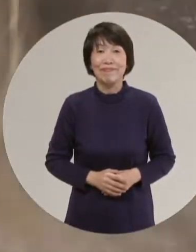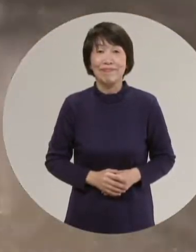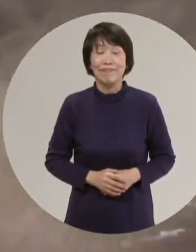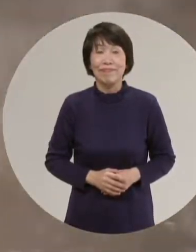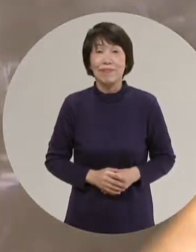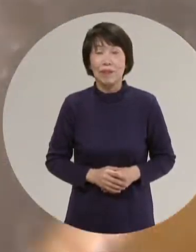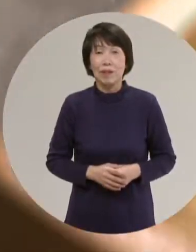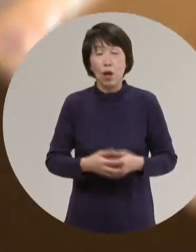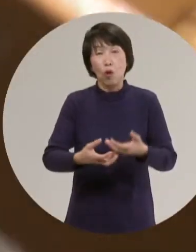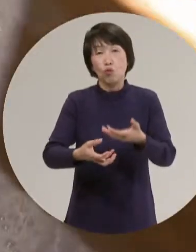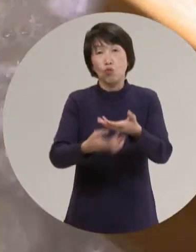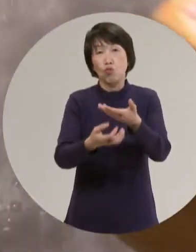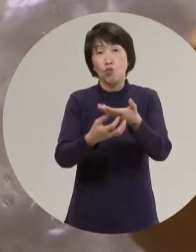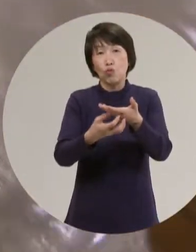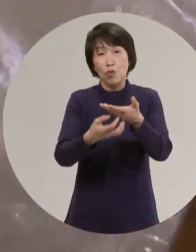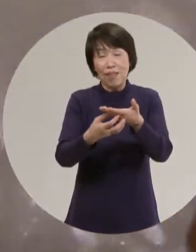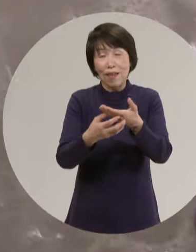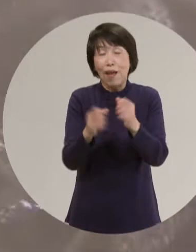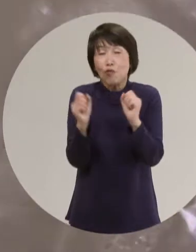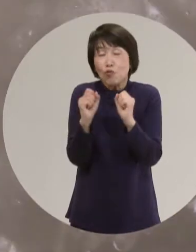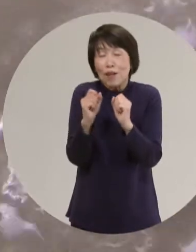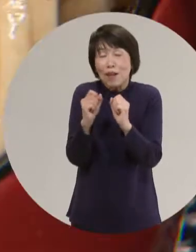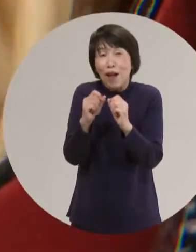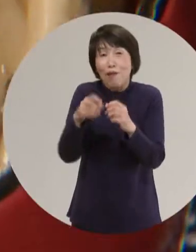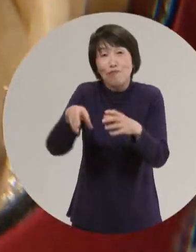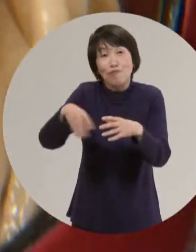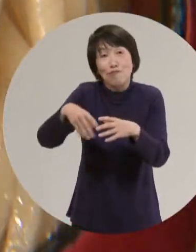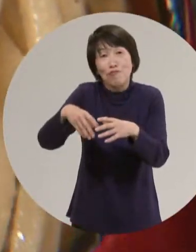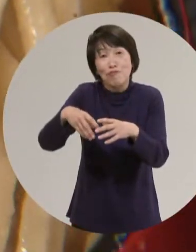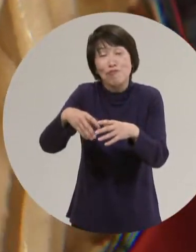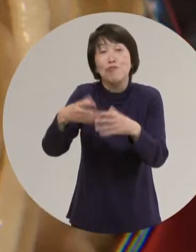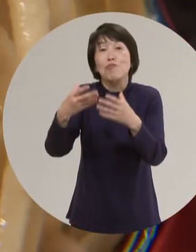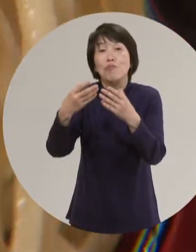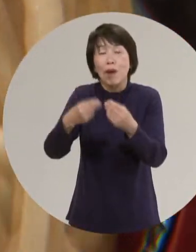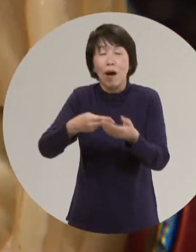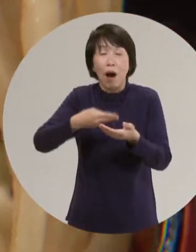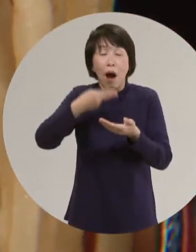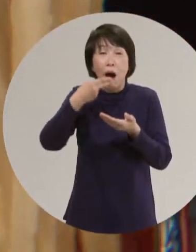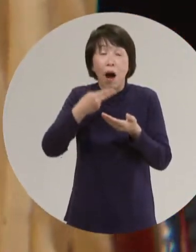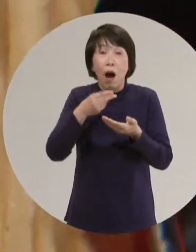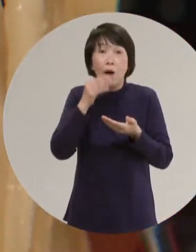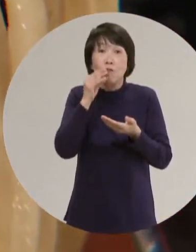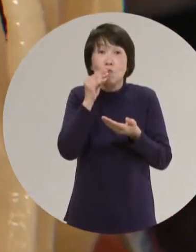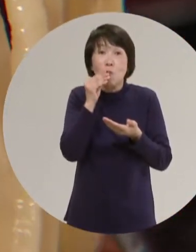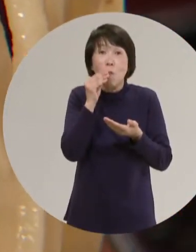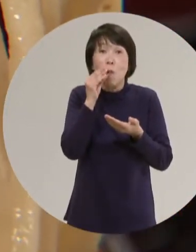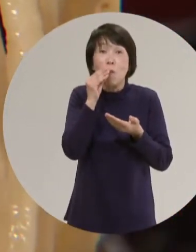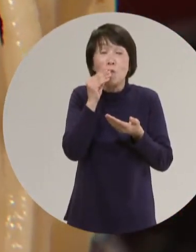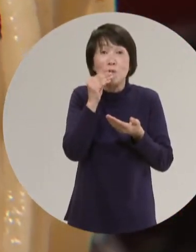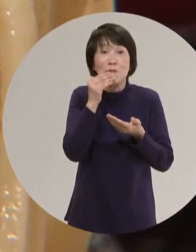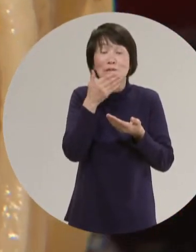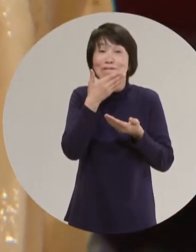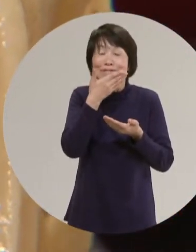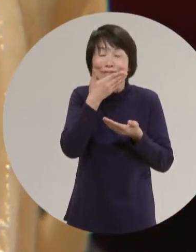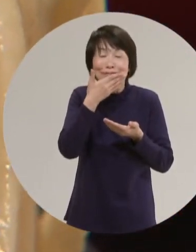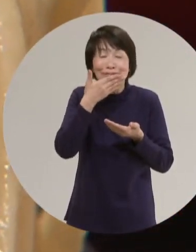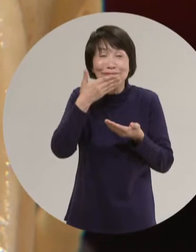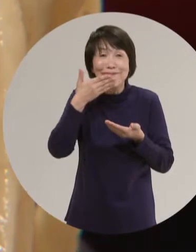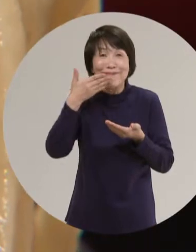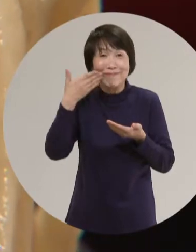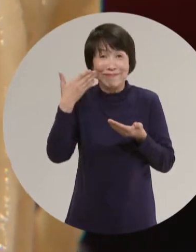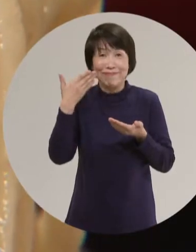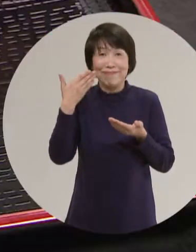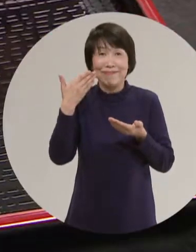さっと茹でて冷水で締めて、10割そばならではの深い味わい。